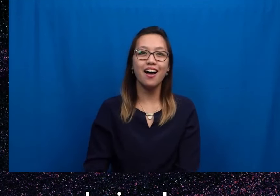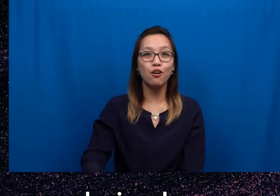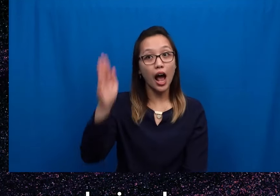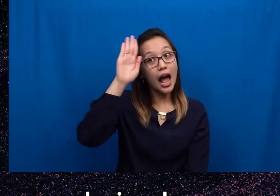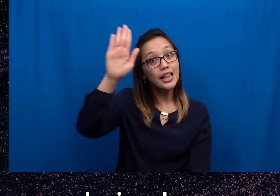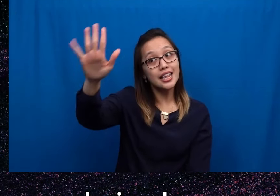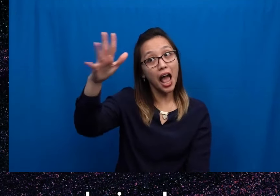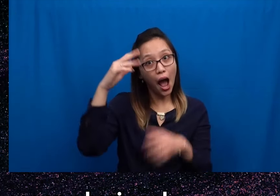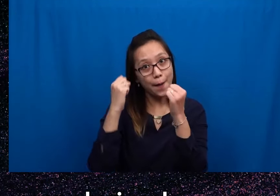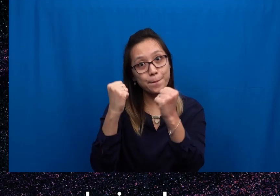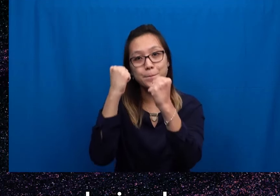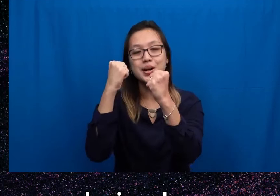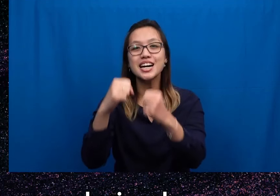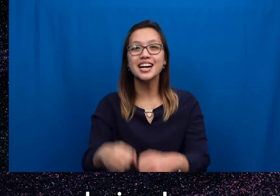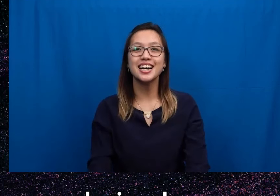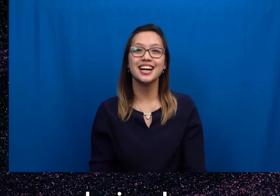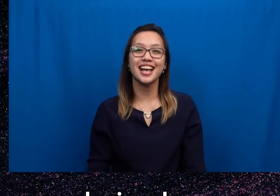tahu dia